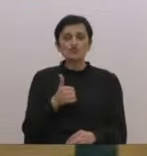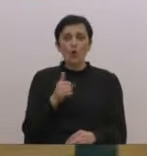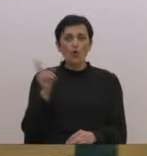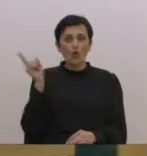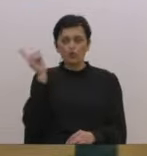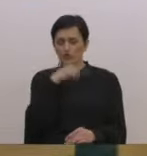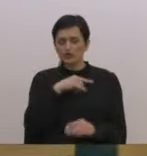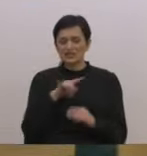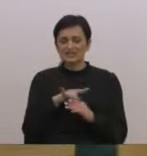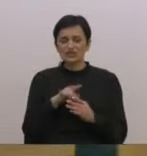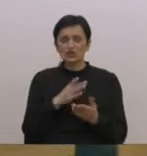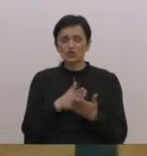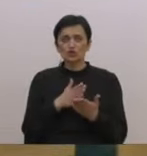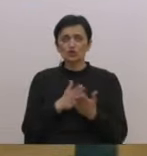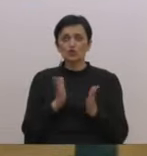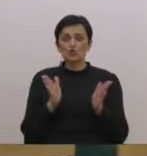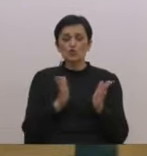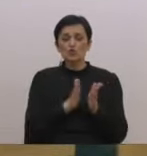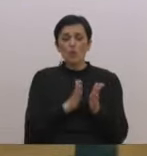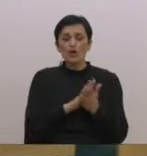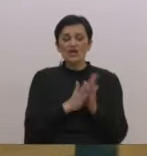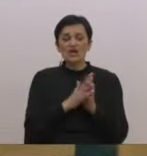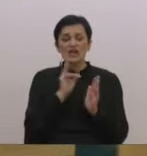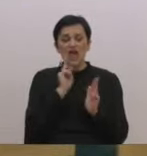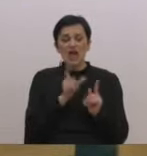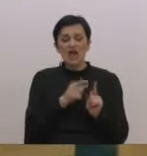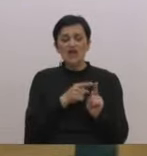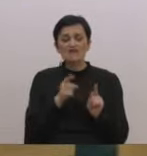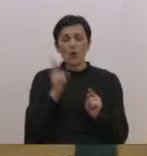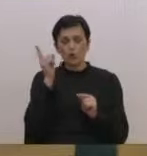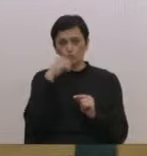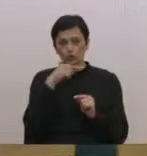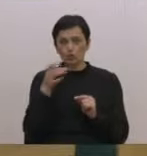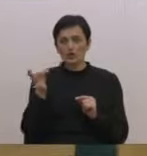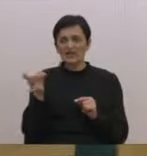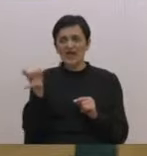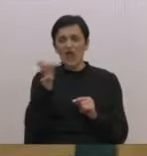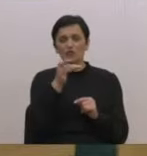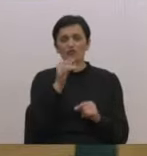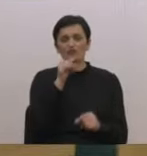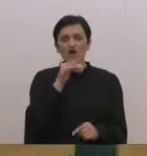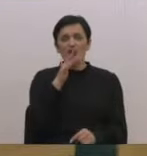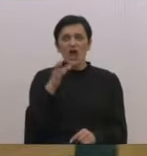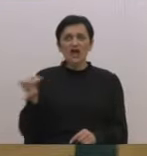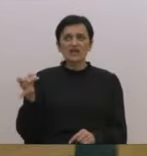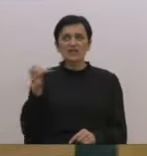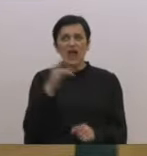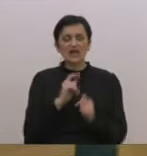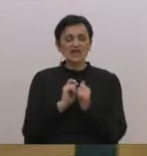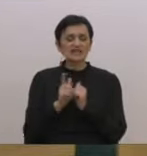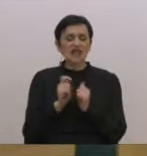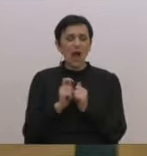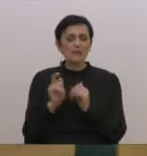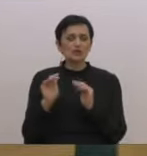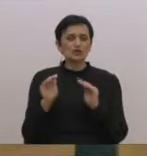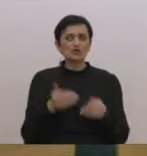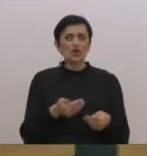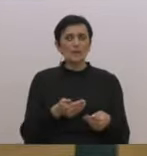სიცრუეა, როგორი მოკლევადიანი ტყუილია, რომ რეგიონებში თითქოს რეგიონების დაფინანსება შემცირდა